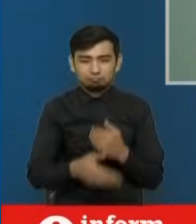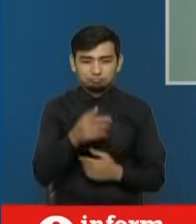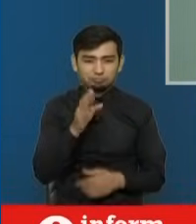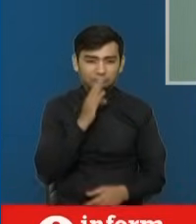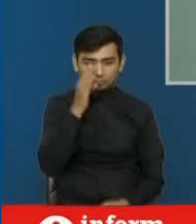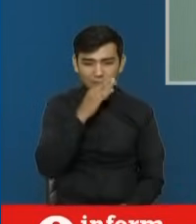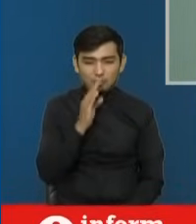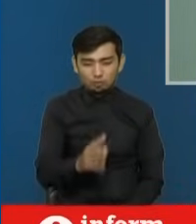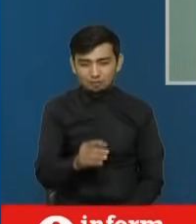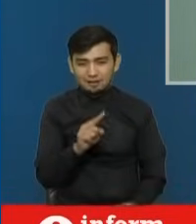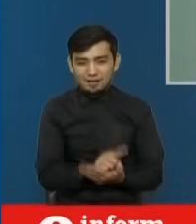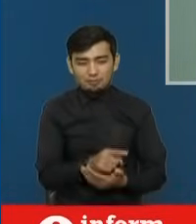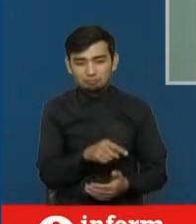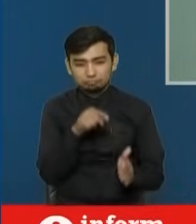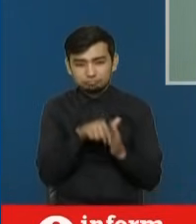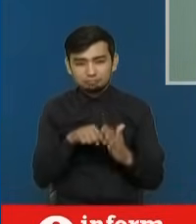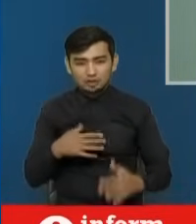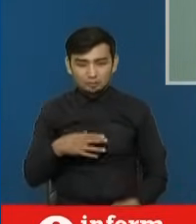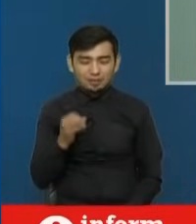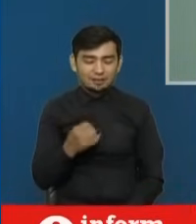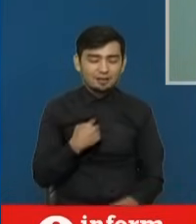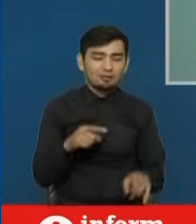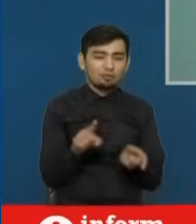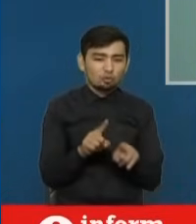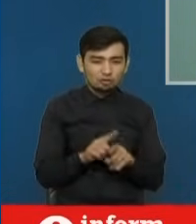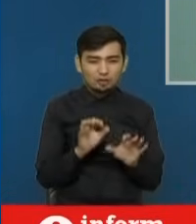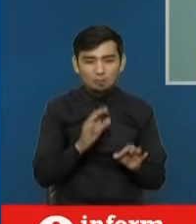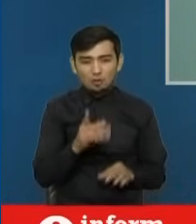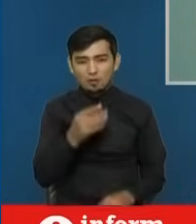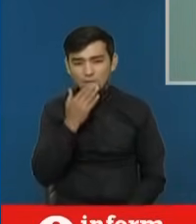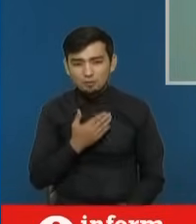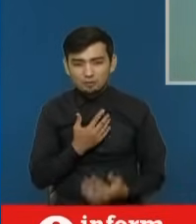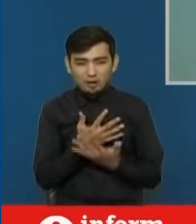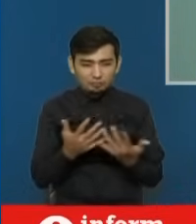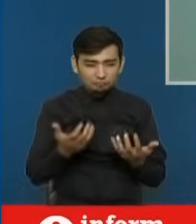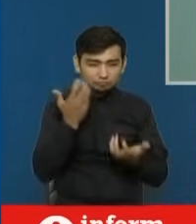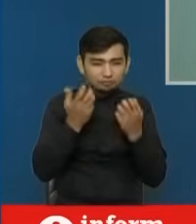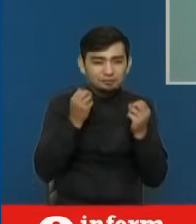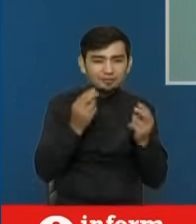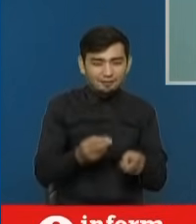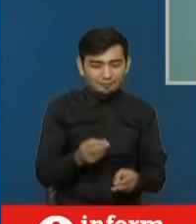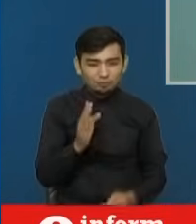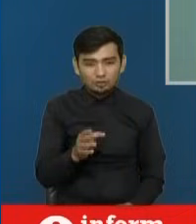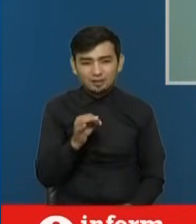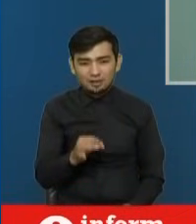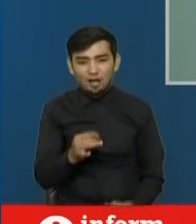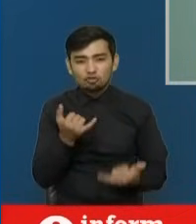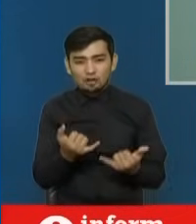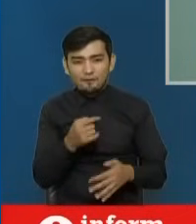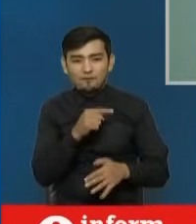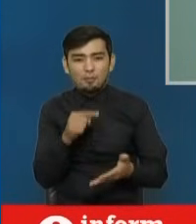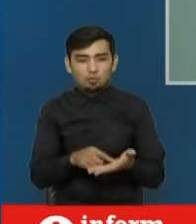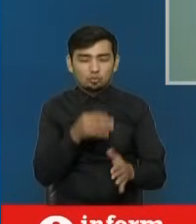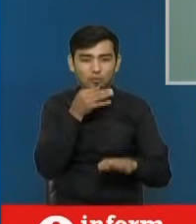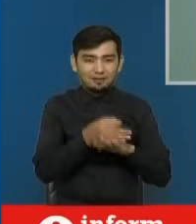родитель И я тоже задавалась вопросом а как они будут это всё рассматривать А сейчас у меня уже на этот вопрос есть